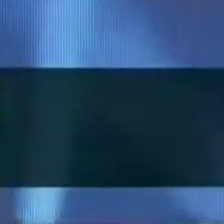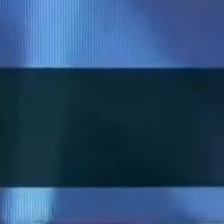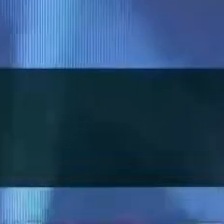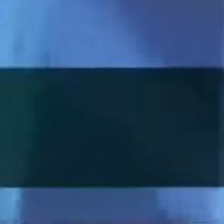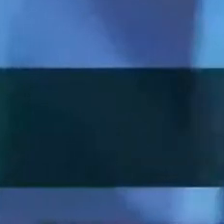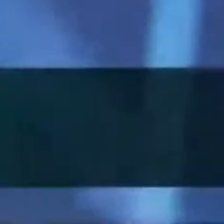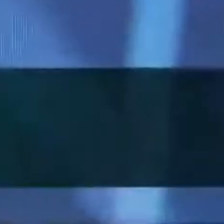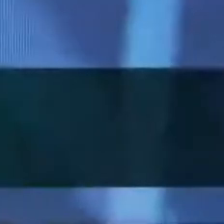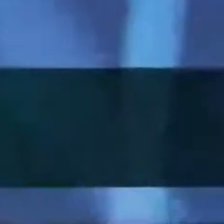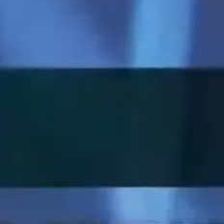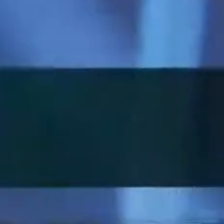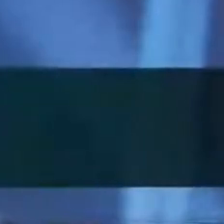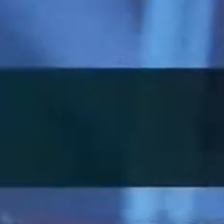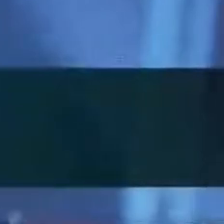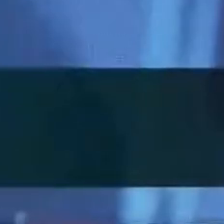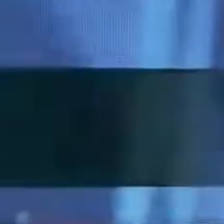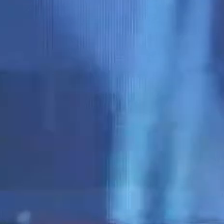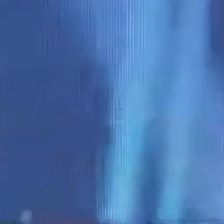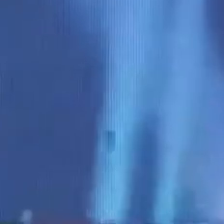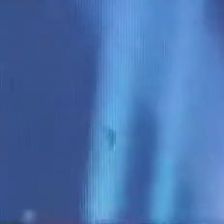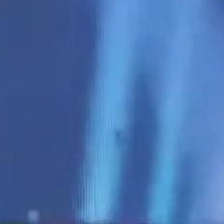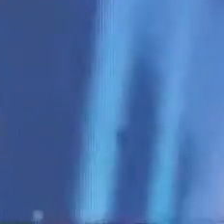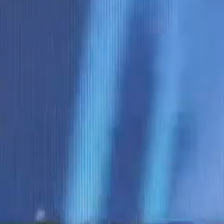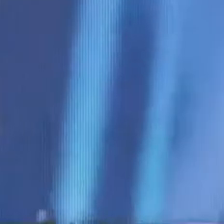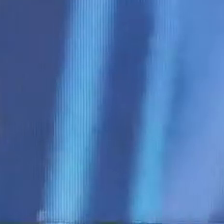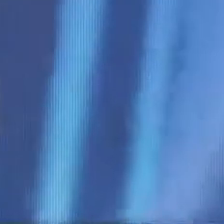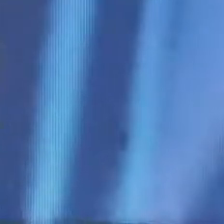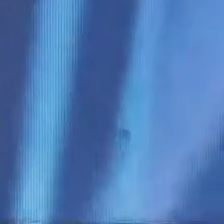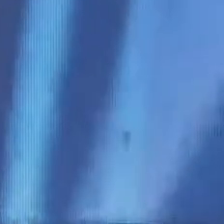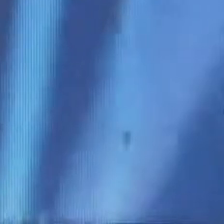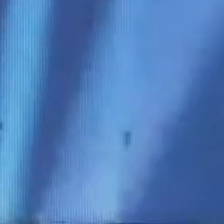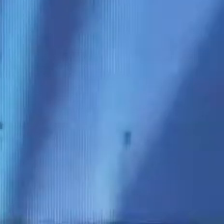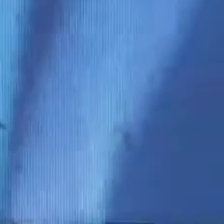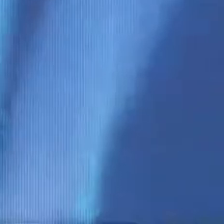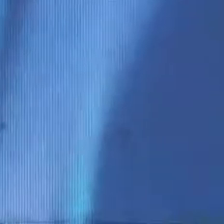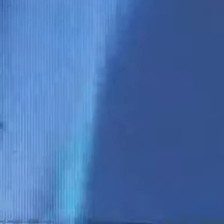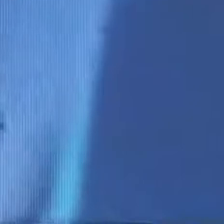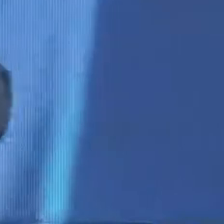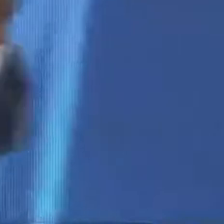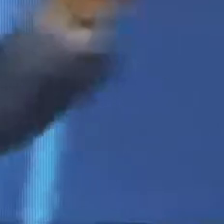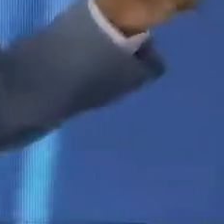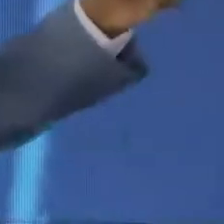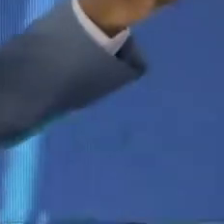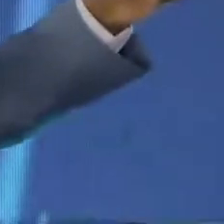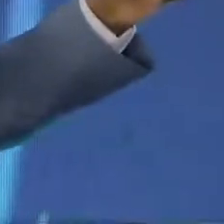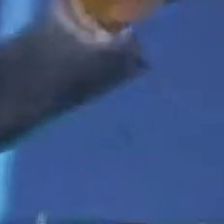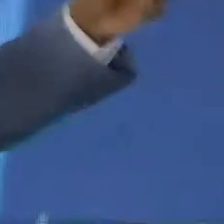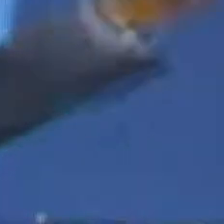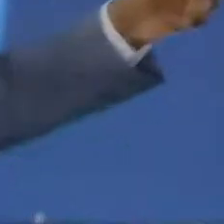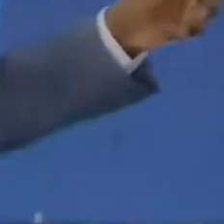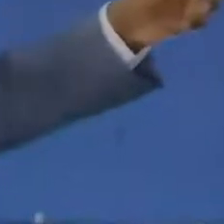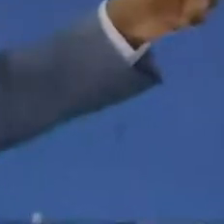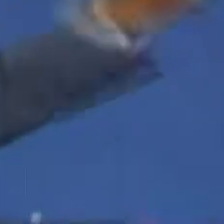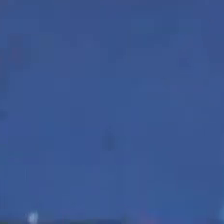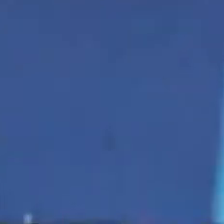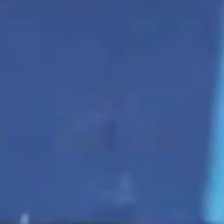et le miel. Si vous regardez toujours la destination, là où Dieu a dit, je les sors de